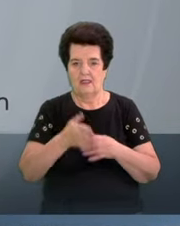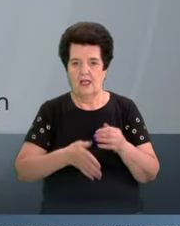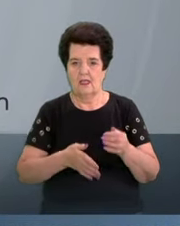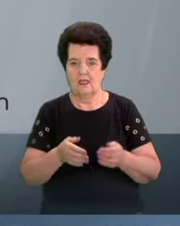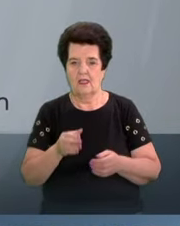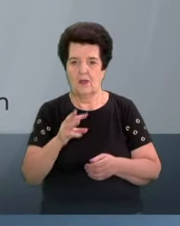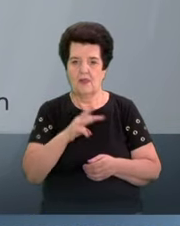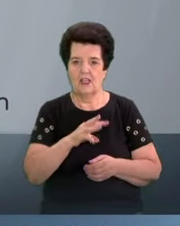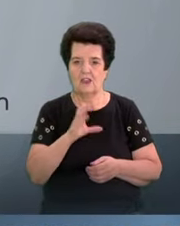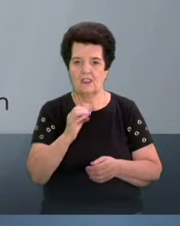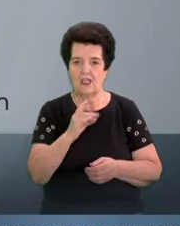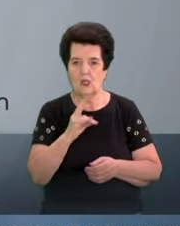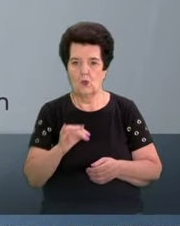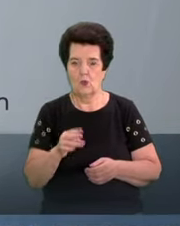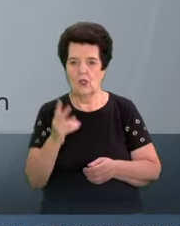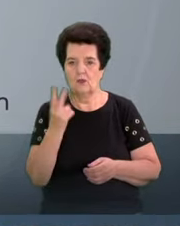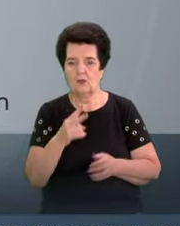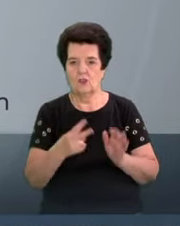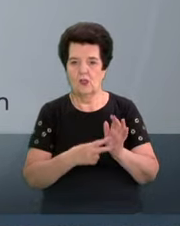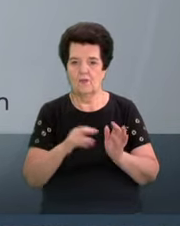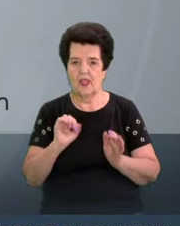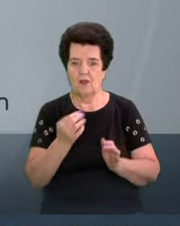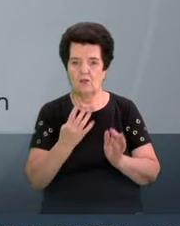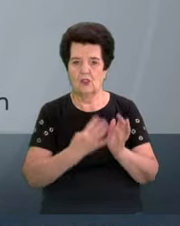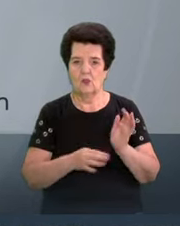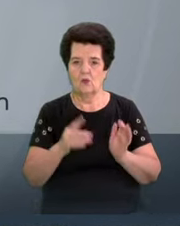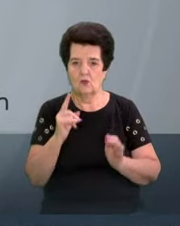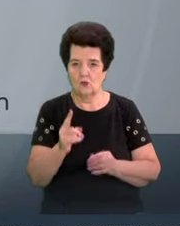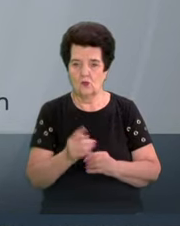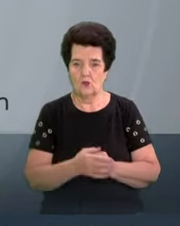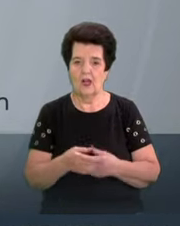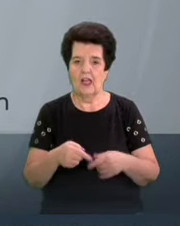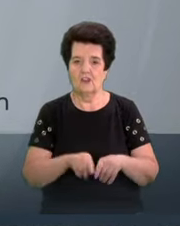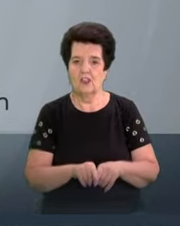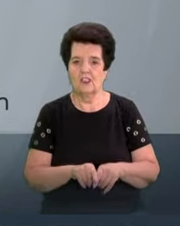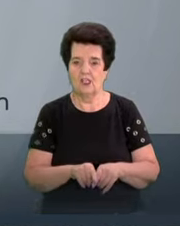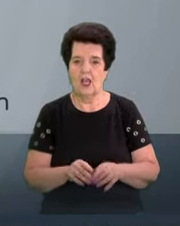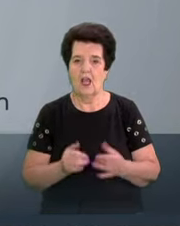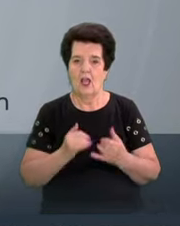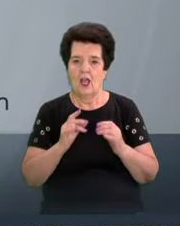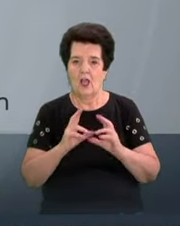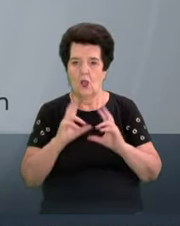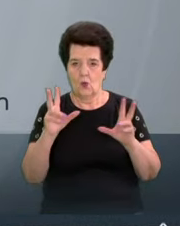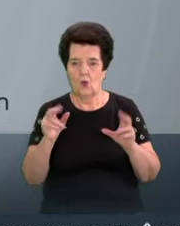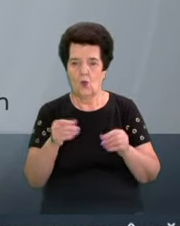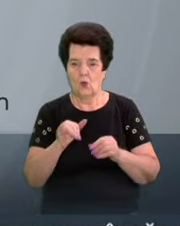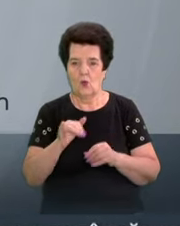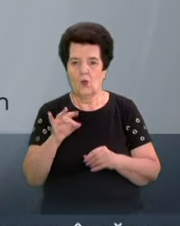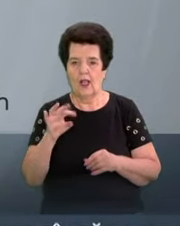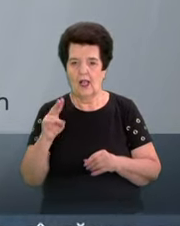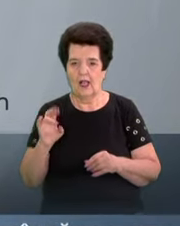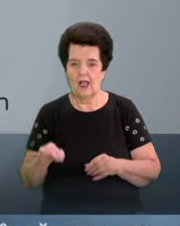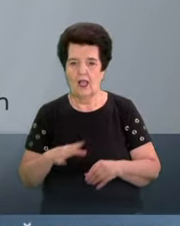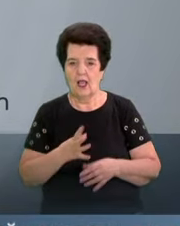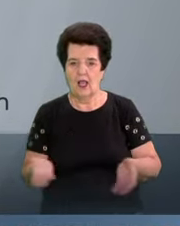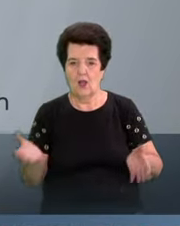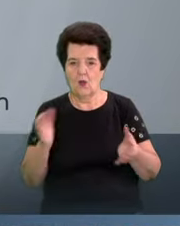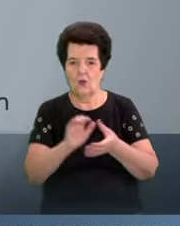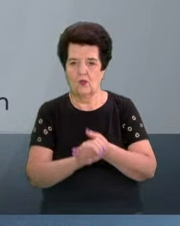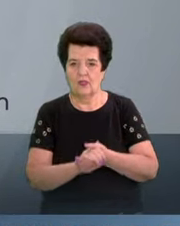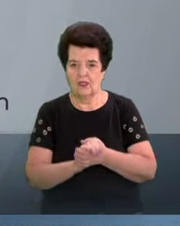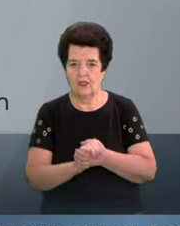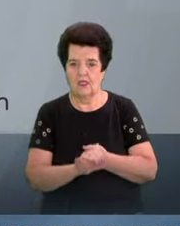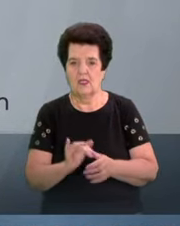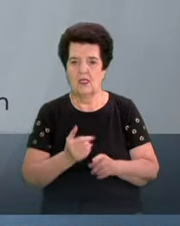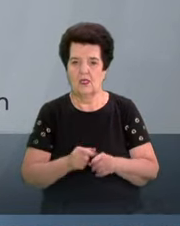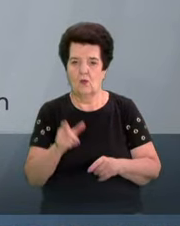Snegur pe 27 august 1991. Această urare a unit moldovenii în anii de renaștere națională și ne va